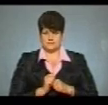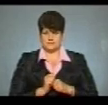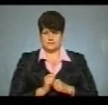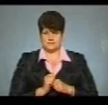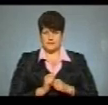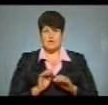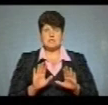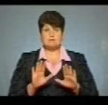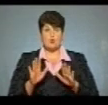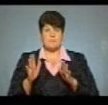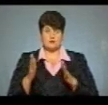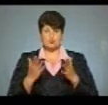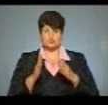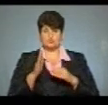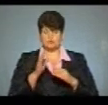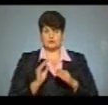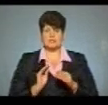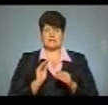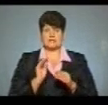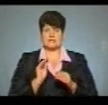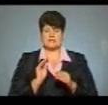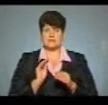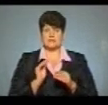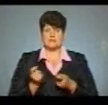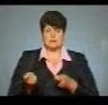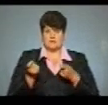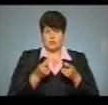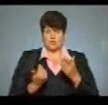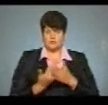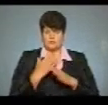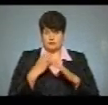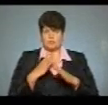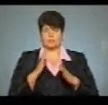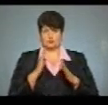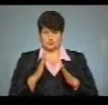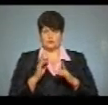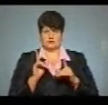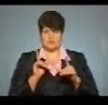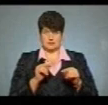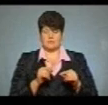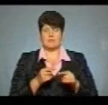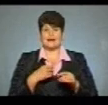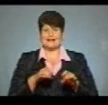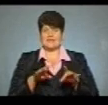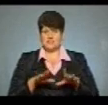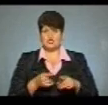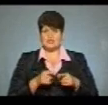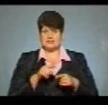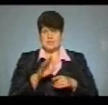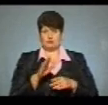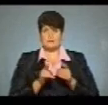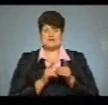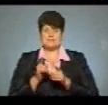З моменту, якщо буде надходження додаткових автобусів, які будуть комунальні, вийдуть на мережу, ми це рішення будемо